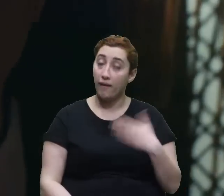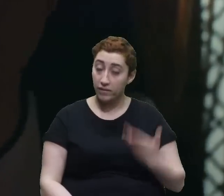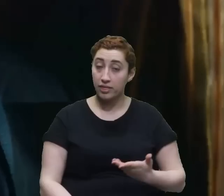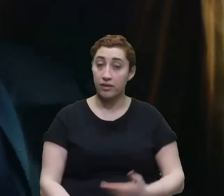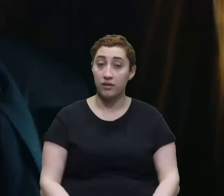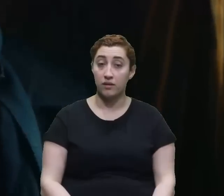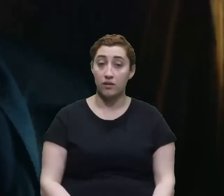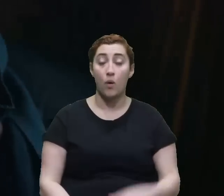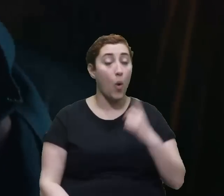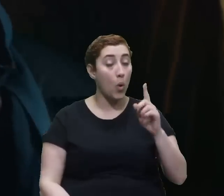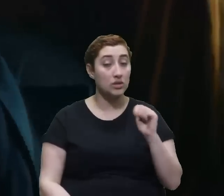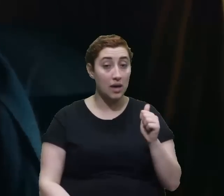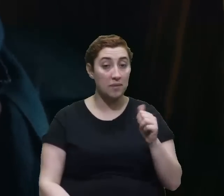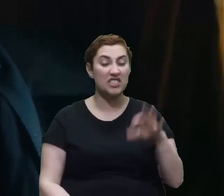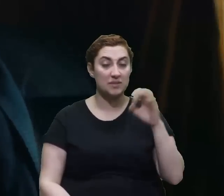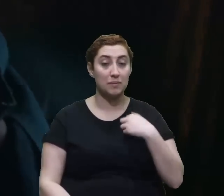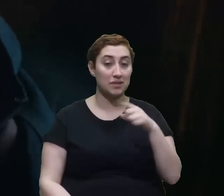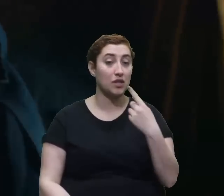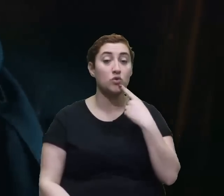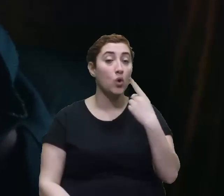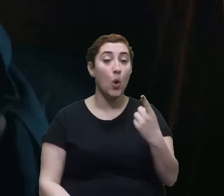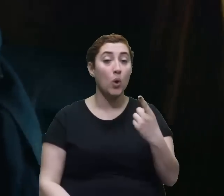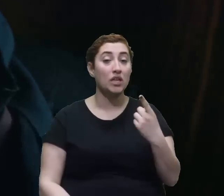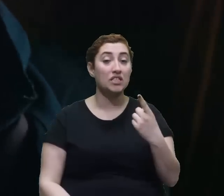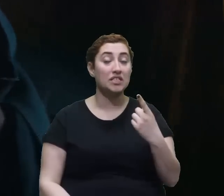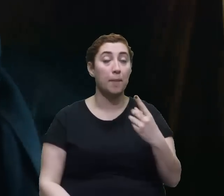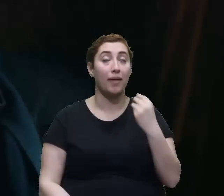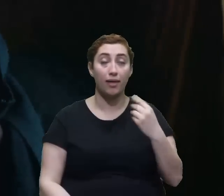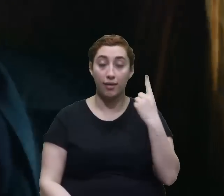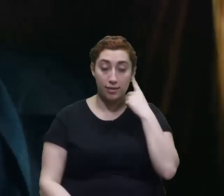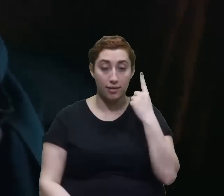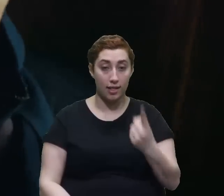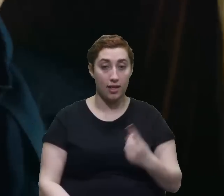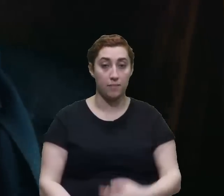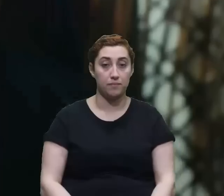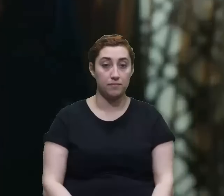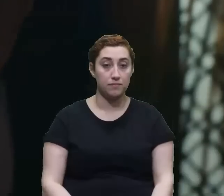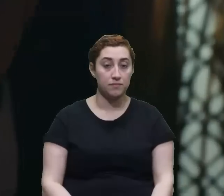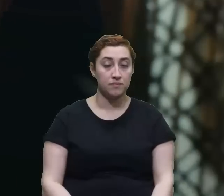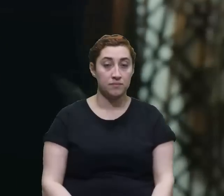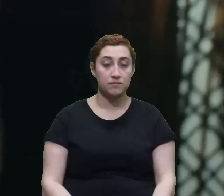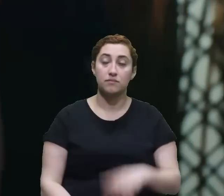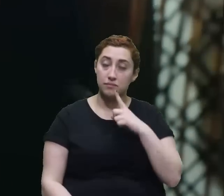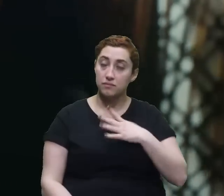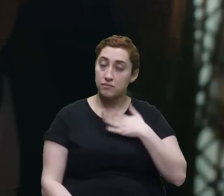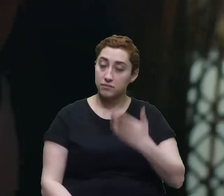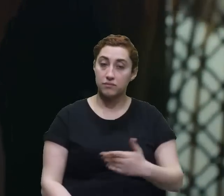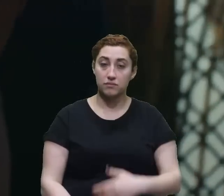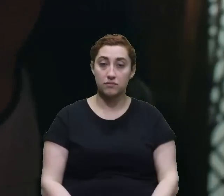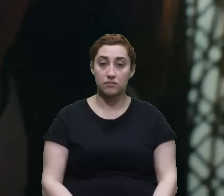Evet. O zaman şimdi sana söyleyeceklerimi harfiyen yerine getir.